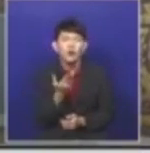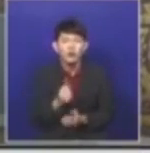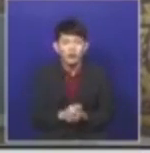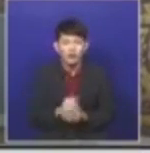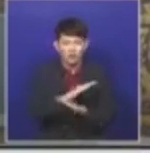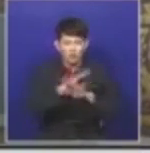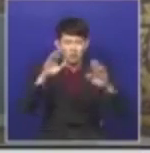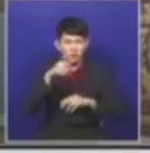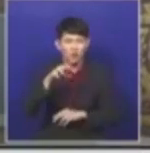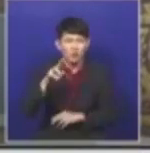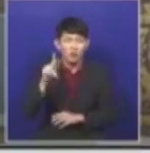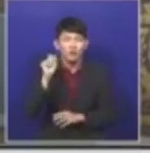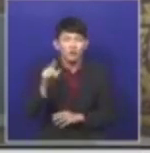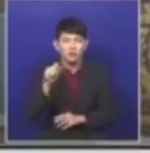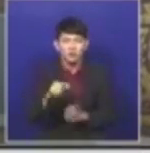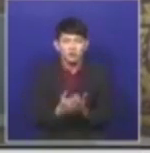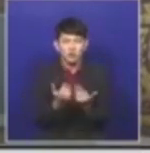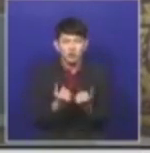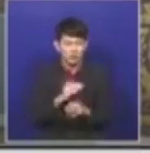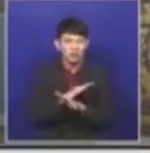ฉุกเฉินนี้ท่านประธานครับชาวบ้านยายมียายมาบ้านผมยังรู้เลยผมก็งงนี่มันเป็นกฎหมายน้ำคุณป้ารู้ได้ยังไงโทรมาบอกผมเต็มเลยสุทินถ้าจะพูดพรุ่งนี้ขอเถอะให้เลิกพ.ร.ก.ฉุกเฉินนะต้องพ.ร.ก.